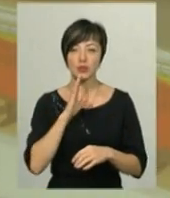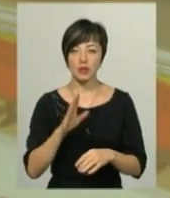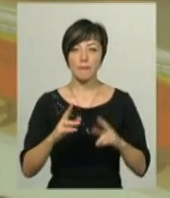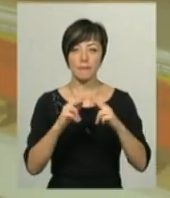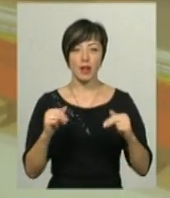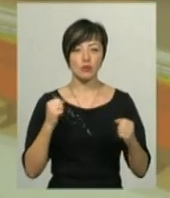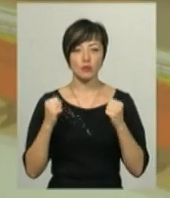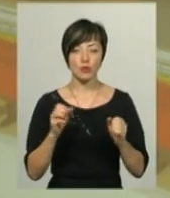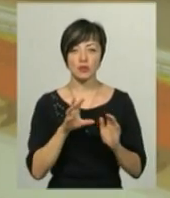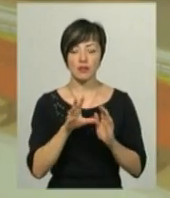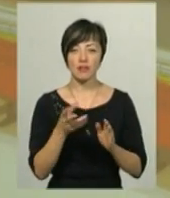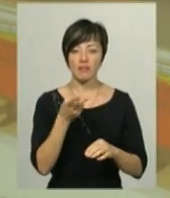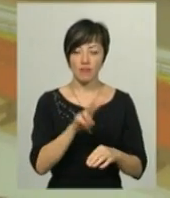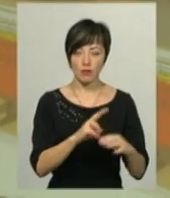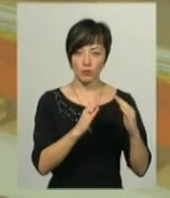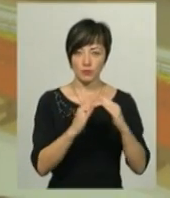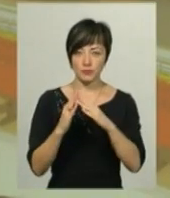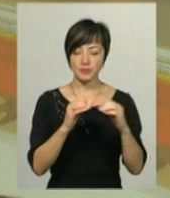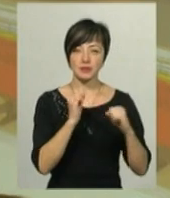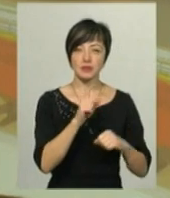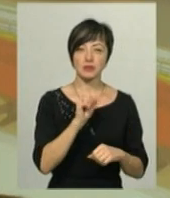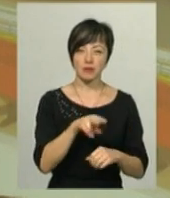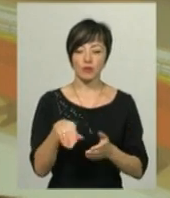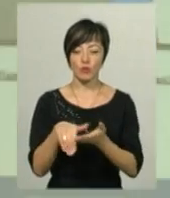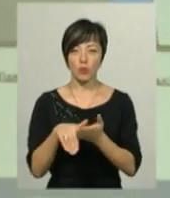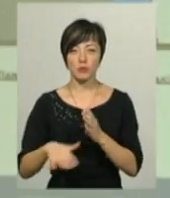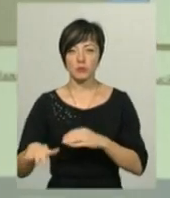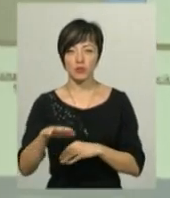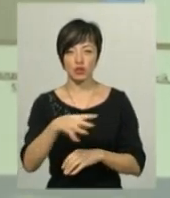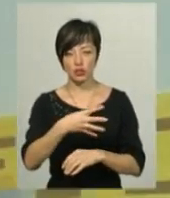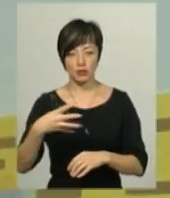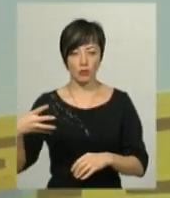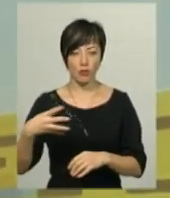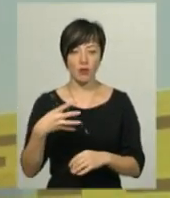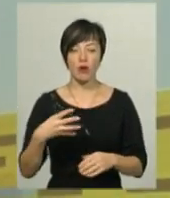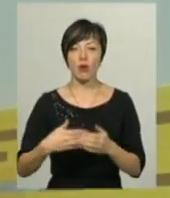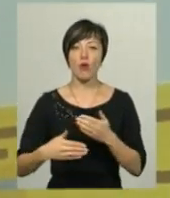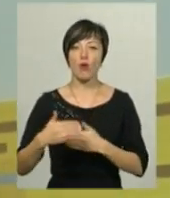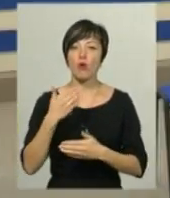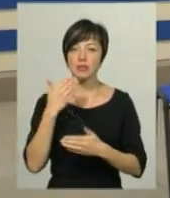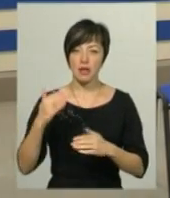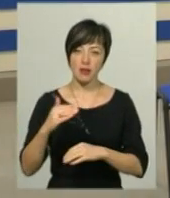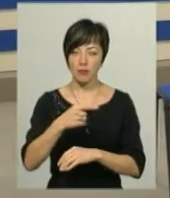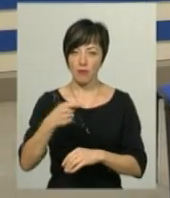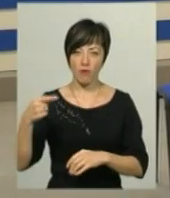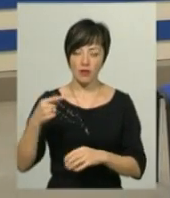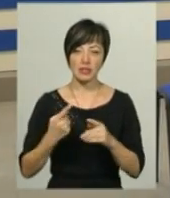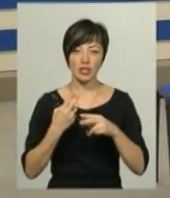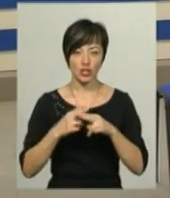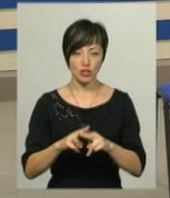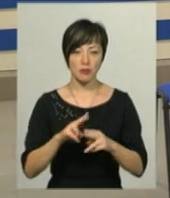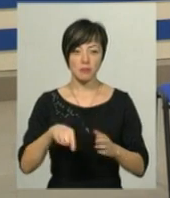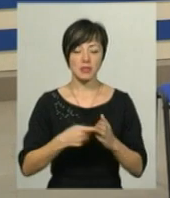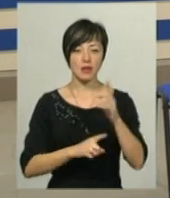має складатись з двох будівель – спортивної зали і допоміжних приміщень 4 поверхи. Останній поверх – технічний. У Хмельницькій міській